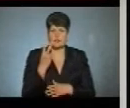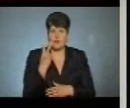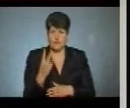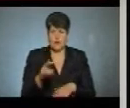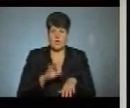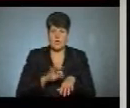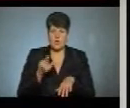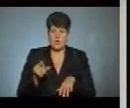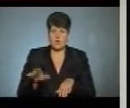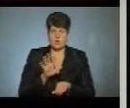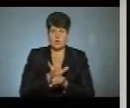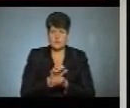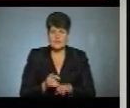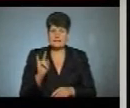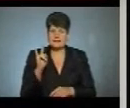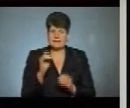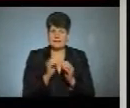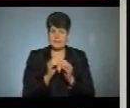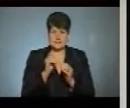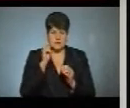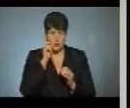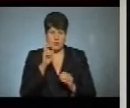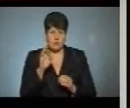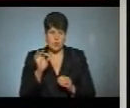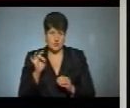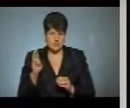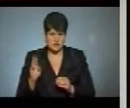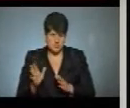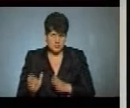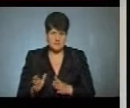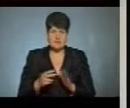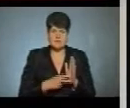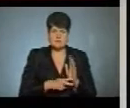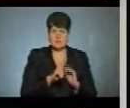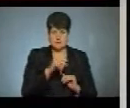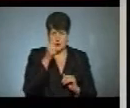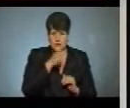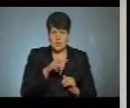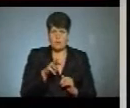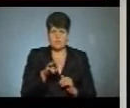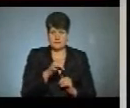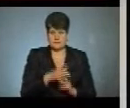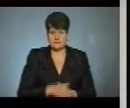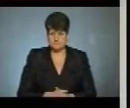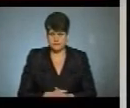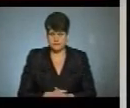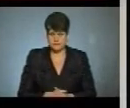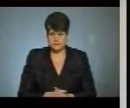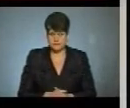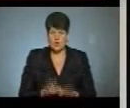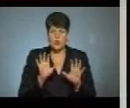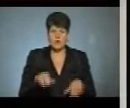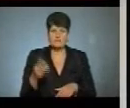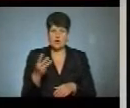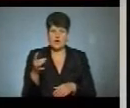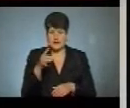2 хворих на коронавірус. Це дитина віком 10 років з Борщова та 72-річна жінка з Монастириськів. Голів